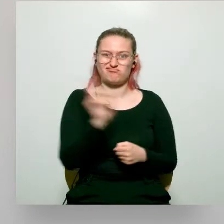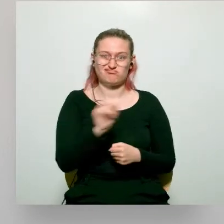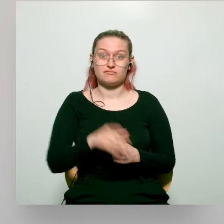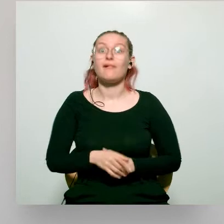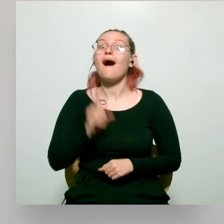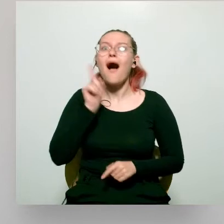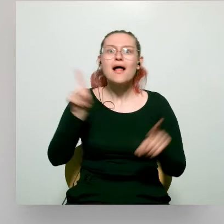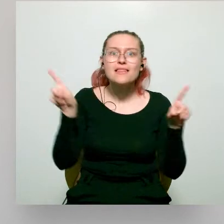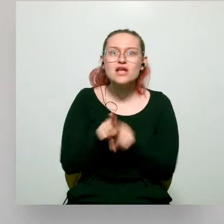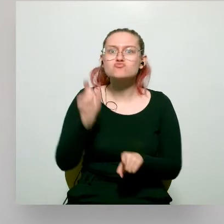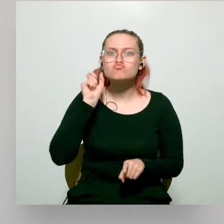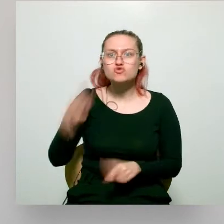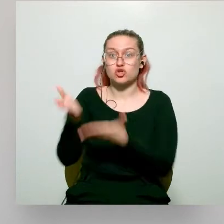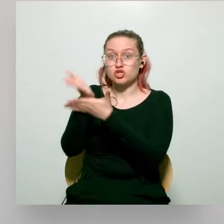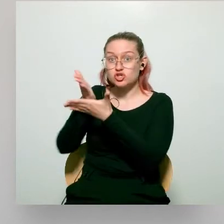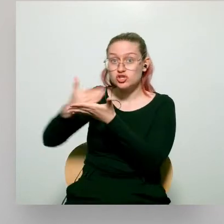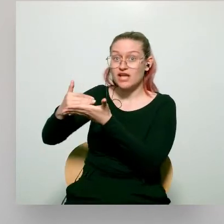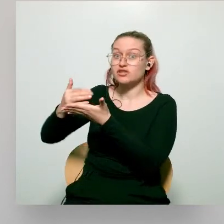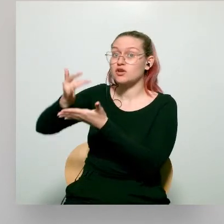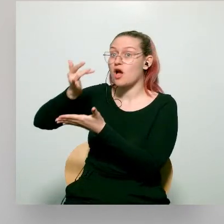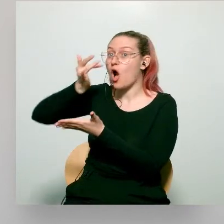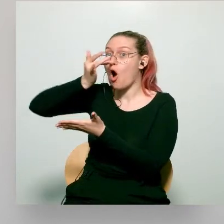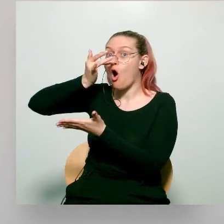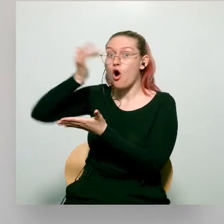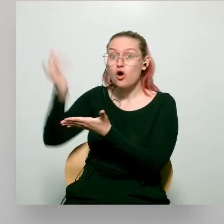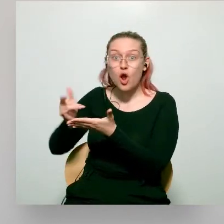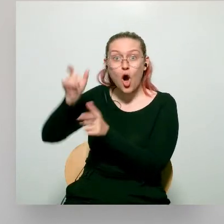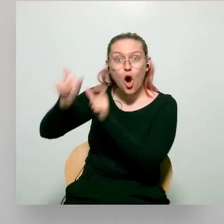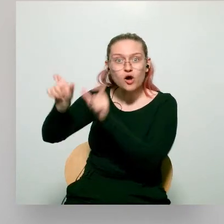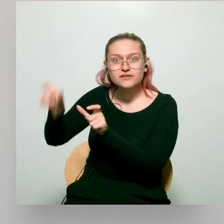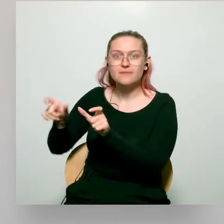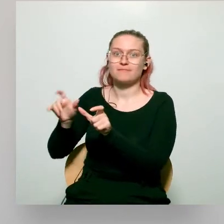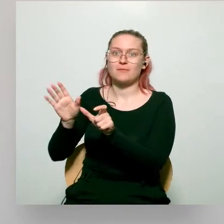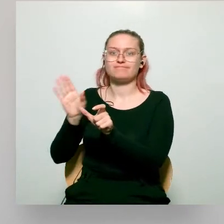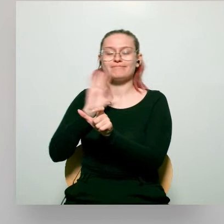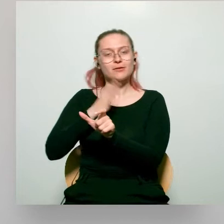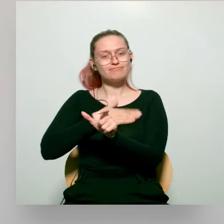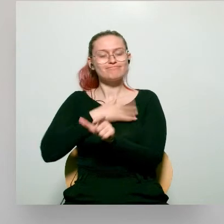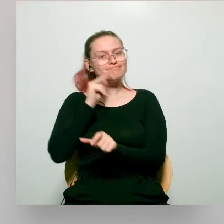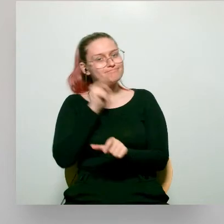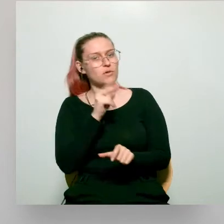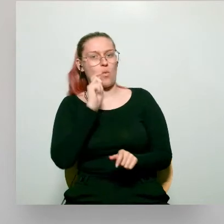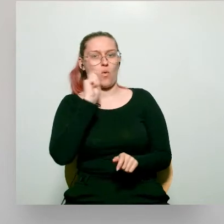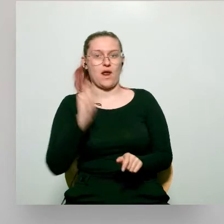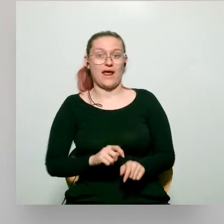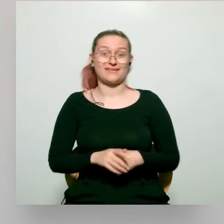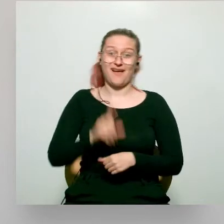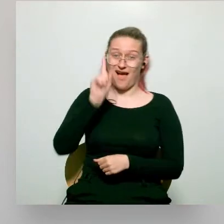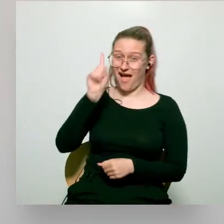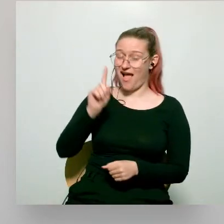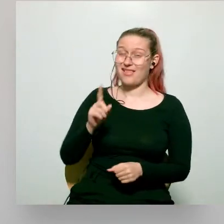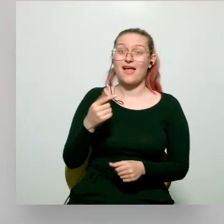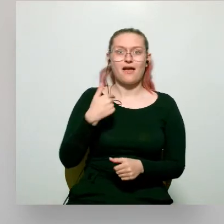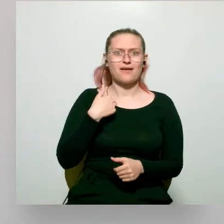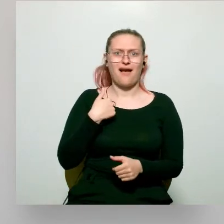Ukrainie i dostrzegają tę różnicę, chociaż też jak obserwuję publicystykę ostatnich tygodni, też oni